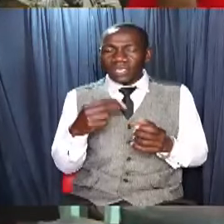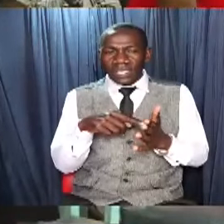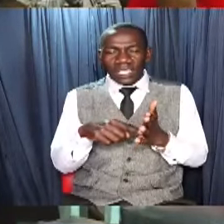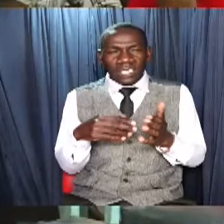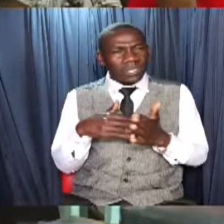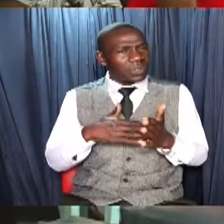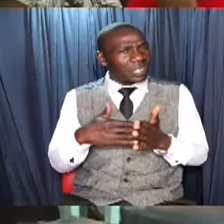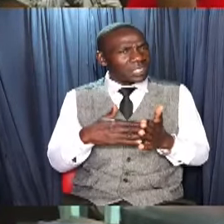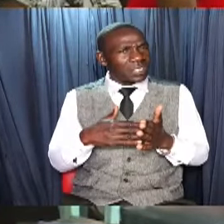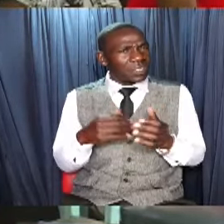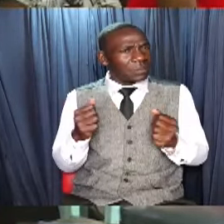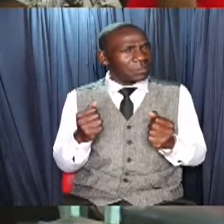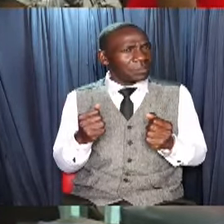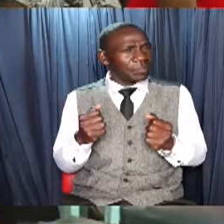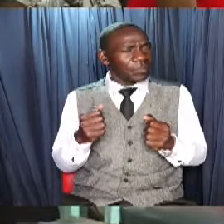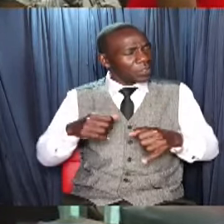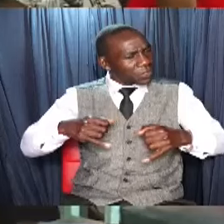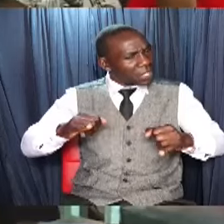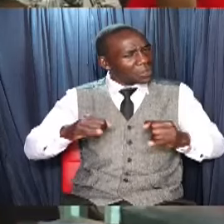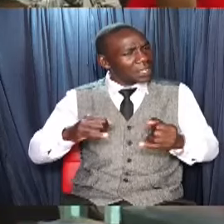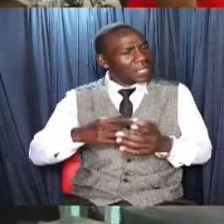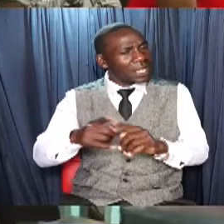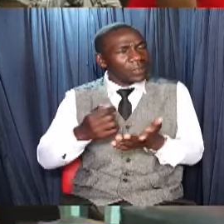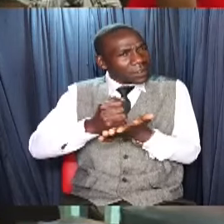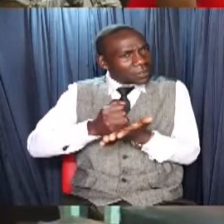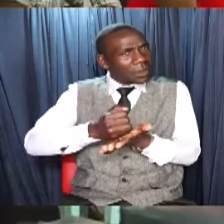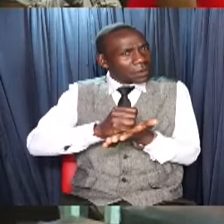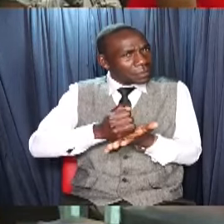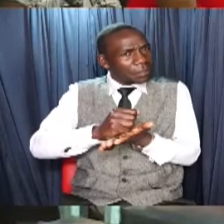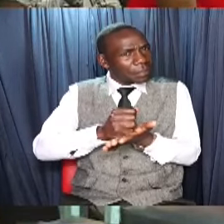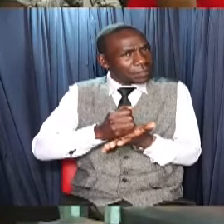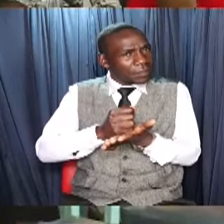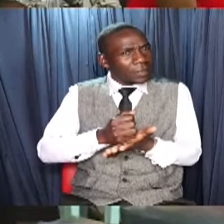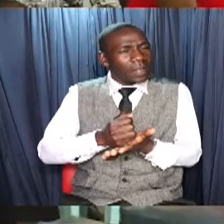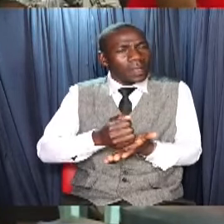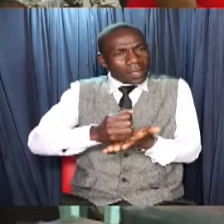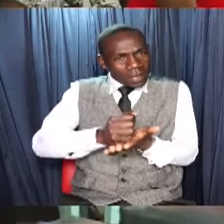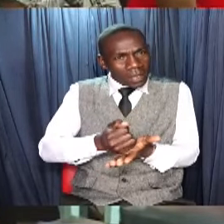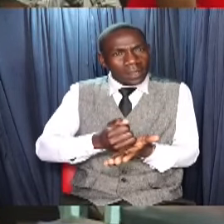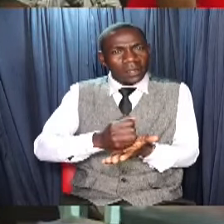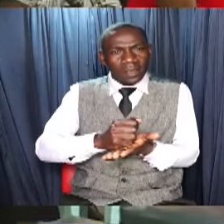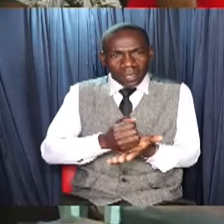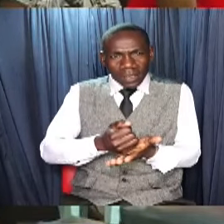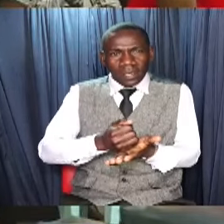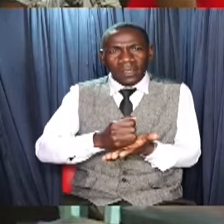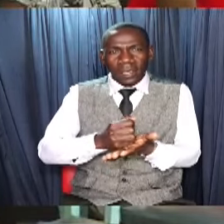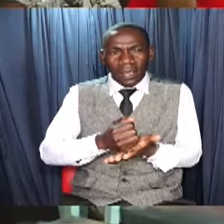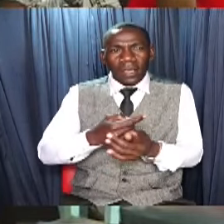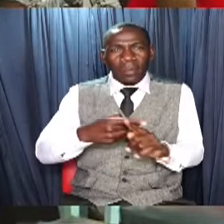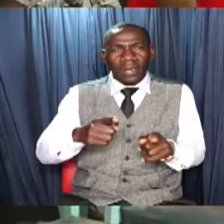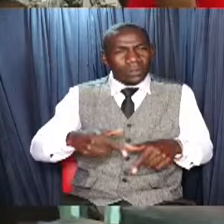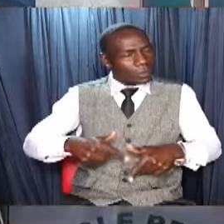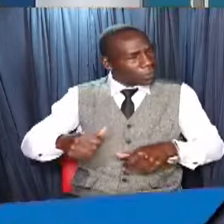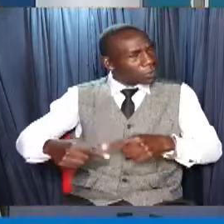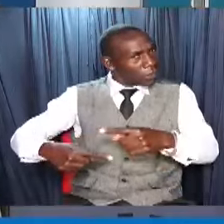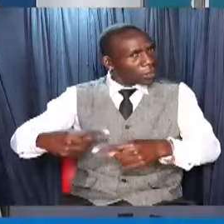huu. Or this tribulation. Tumejaribu kila mzizi. We have tried all kind of herbs. Na kila majani ya ponyayo mtu. And all the leaves that can lakini help one. Bado